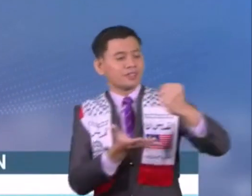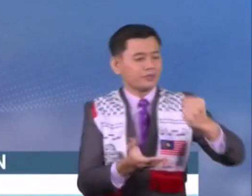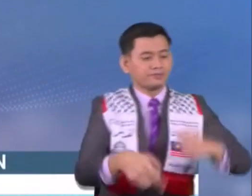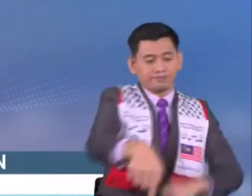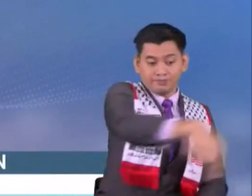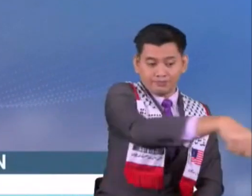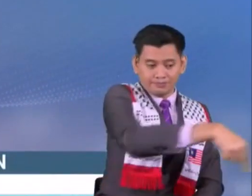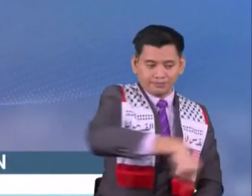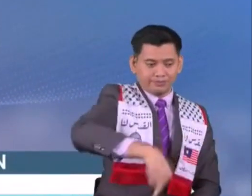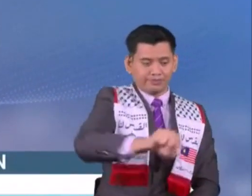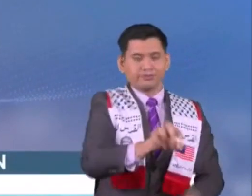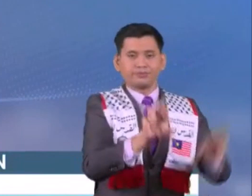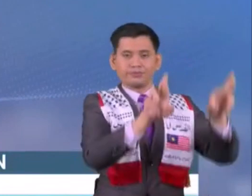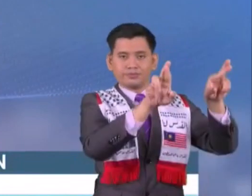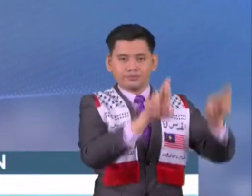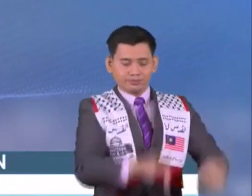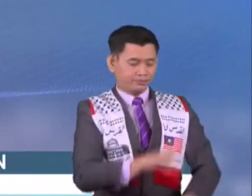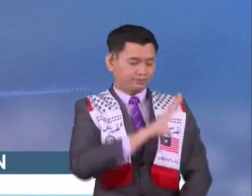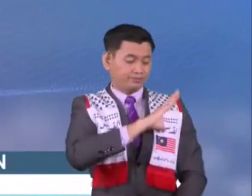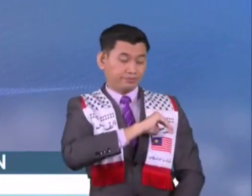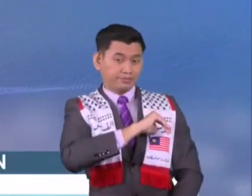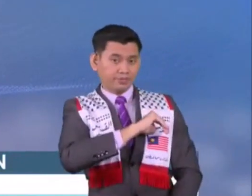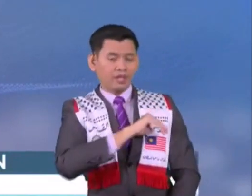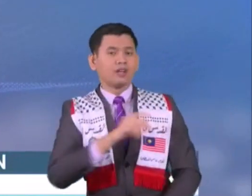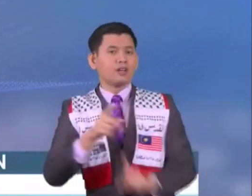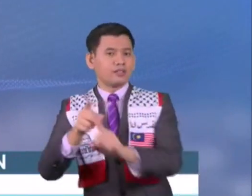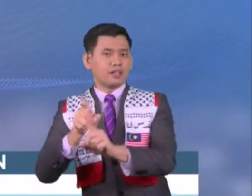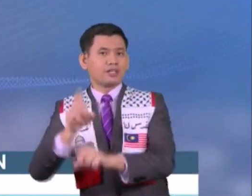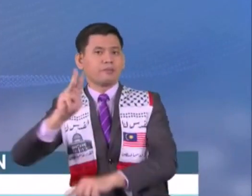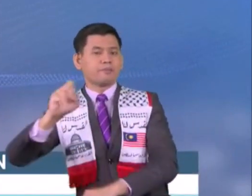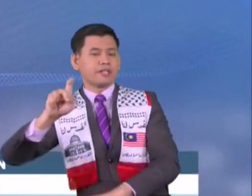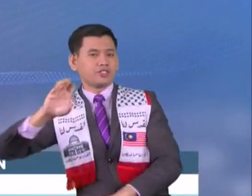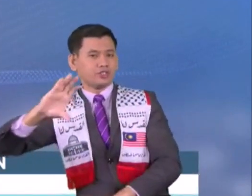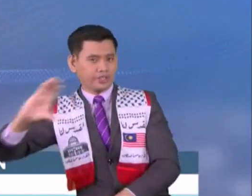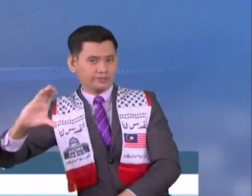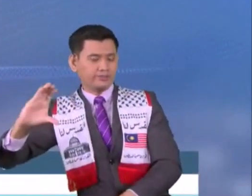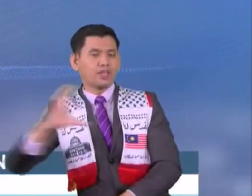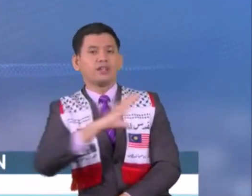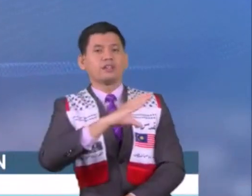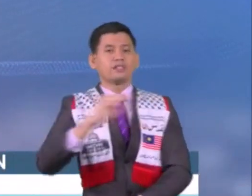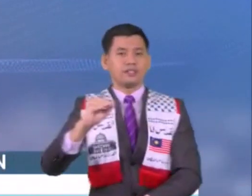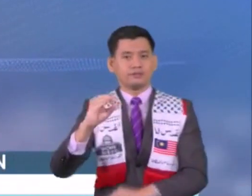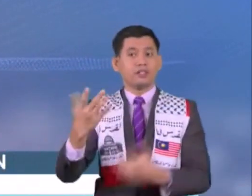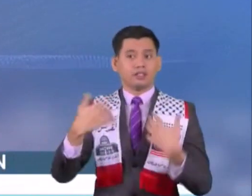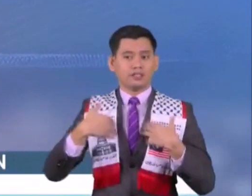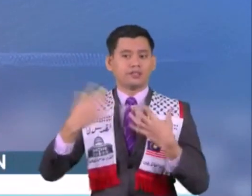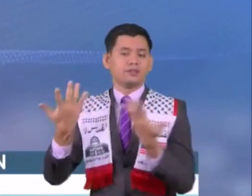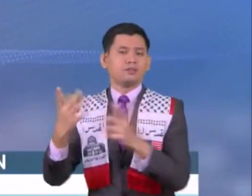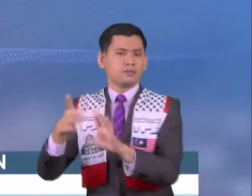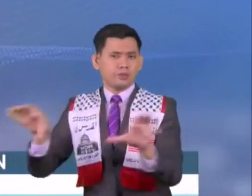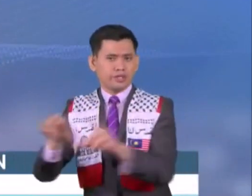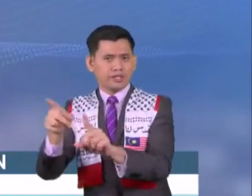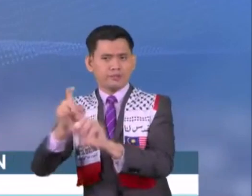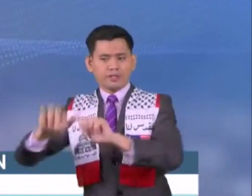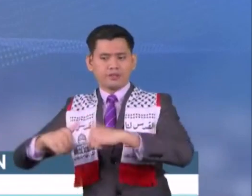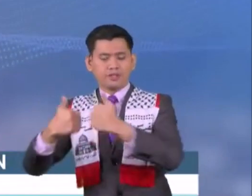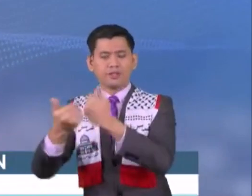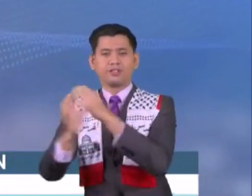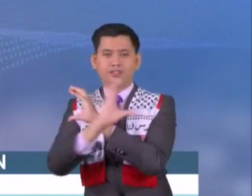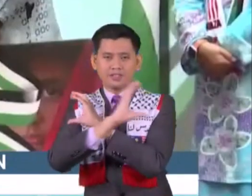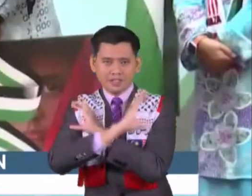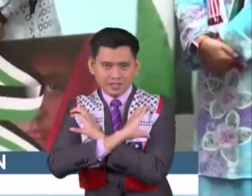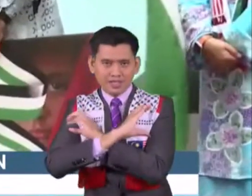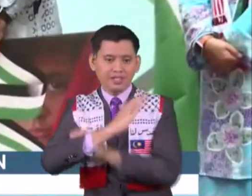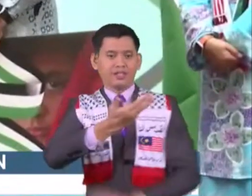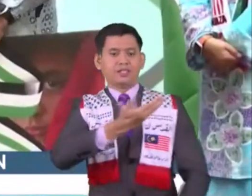kemanusiaan Palestin. Sumbangan diserahkan kepada wakil pertubuhan bukan kerajaan NGO Persatuan Cinta Gaza. Ketua